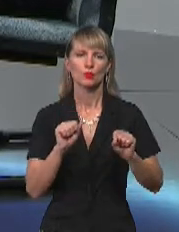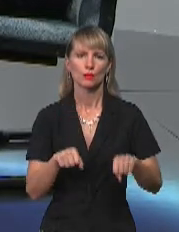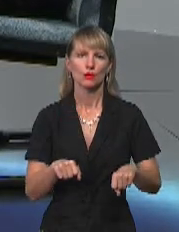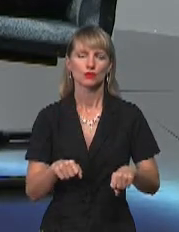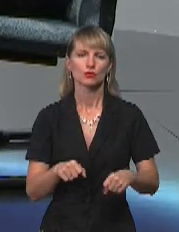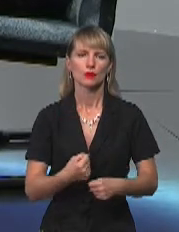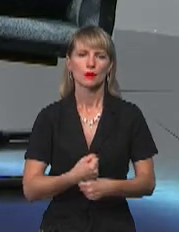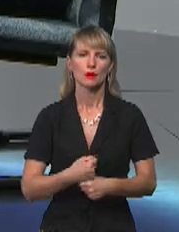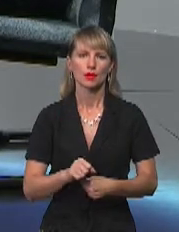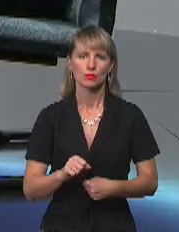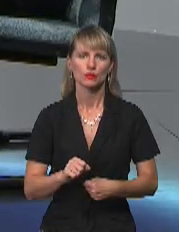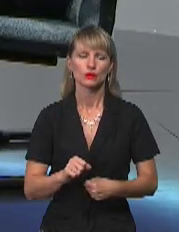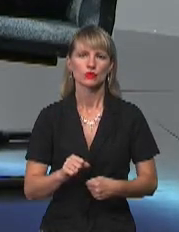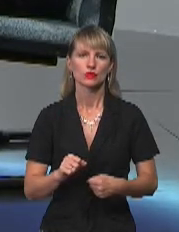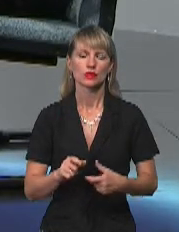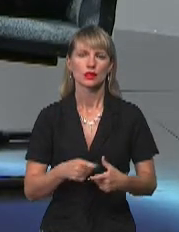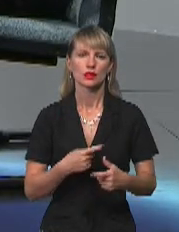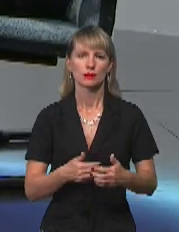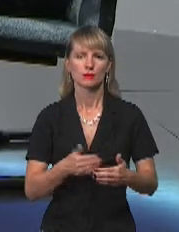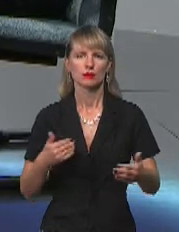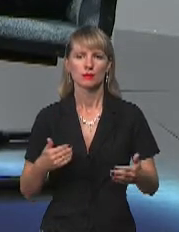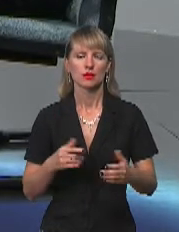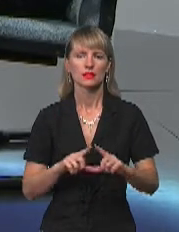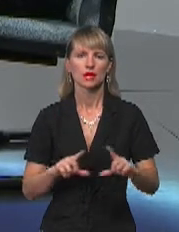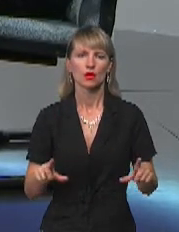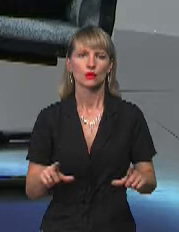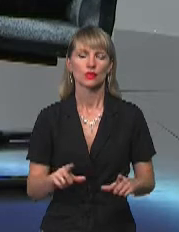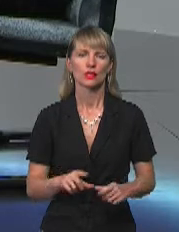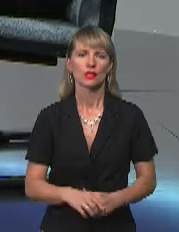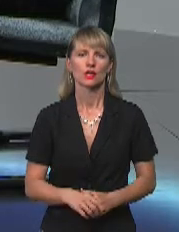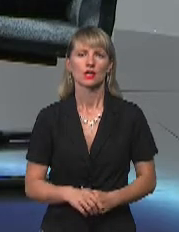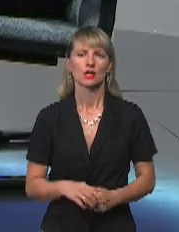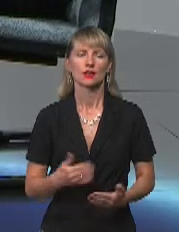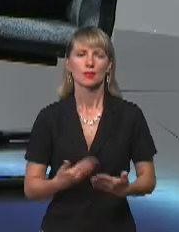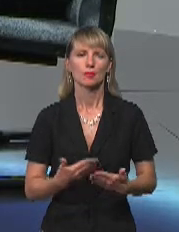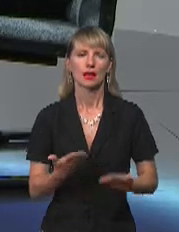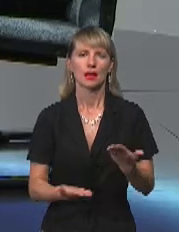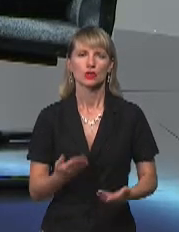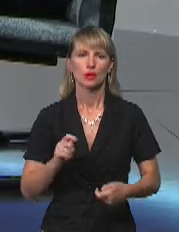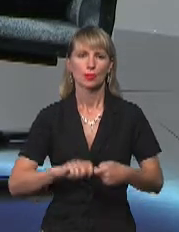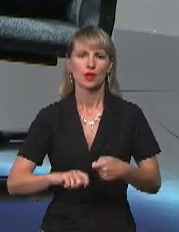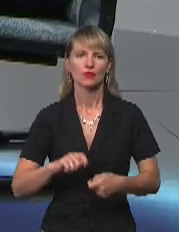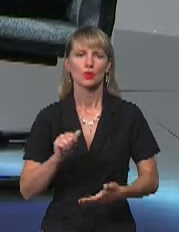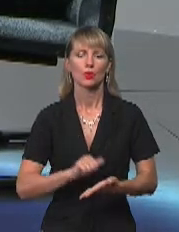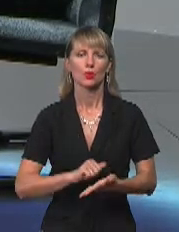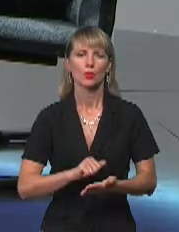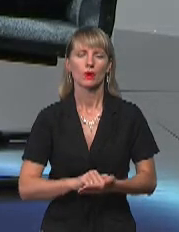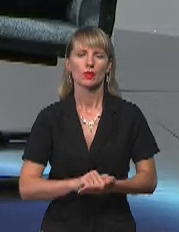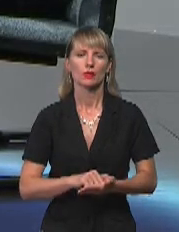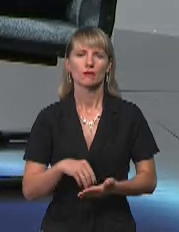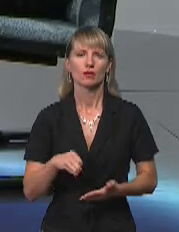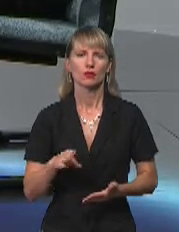там примусу або превентивні заходи. Тобто, якщо йде, наприклад, перевірка документів,